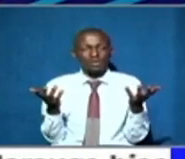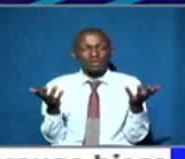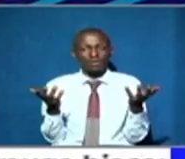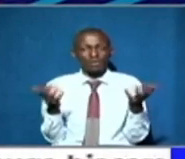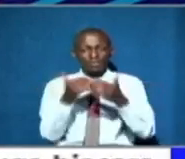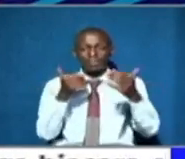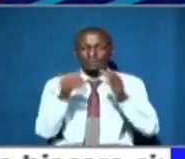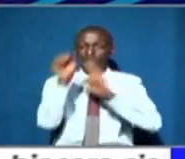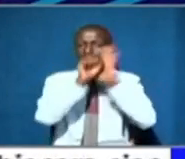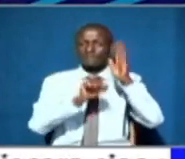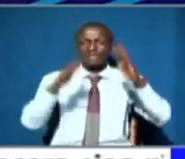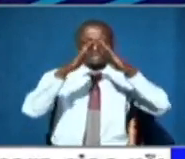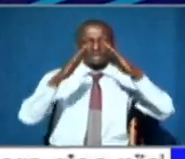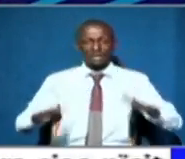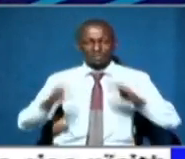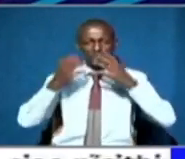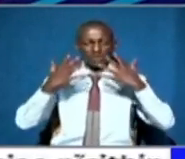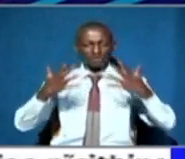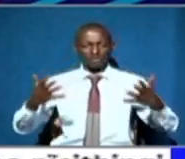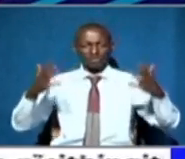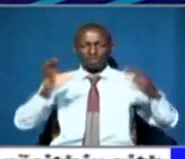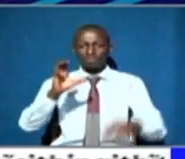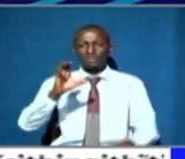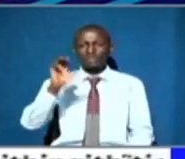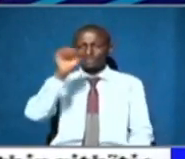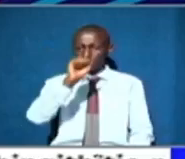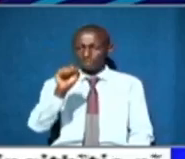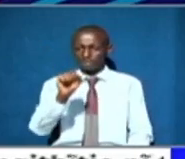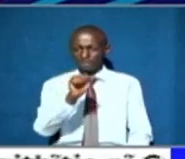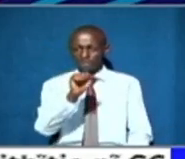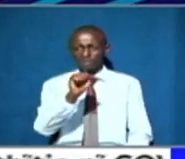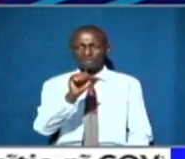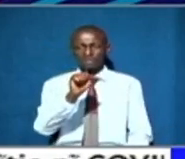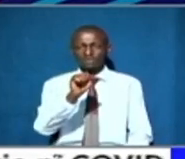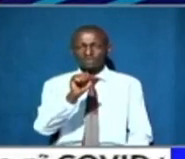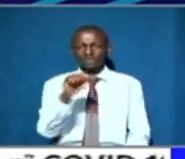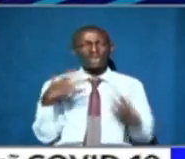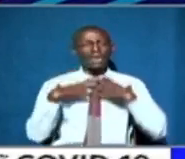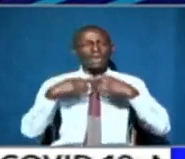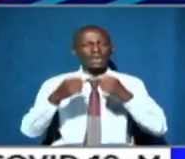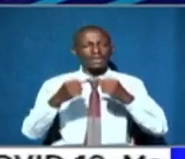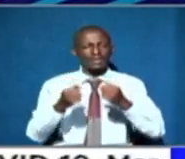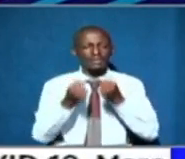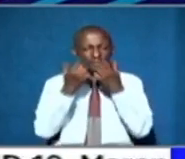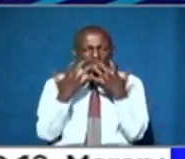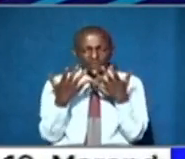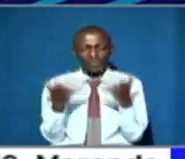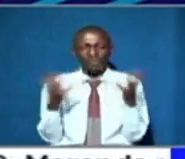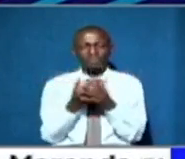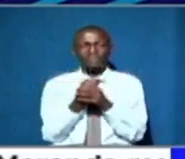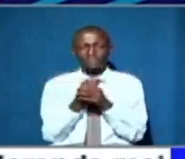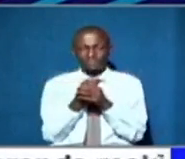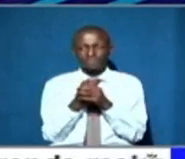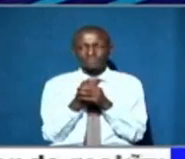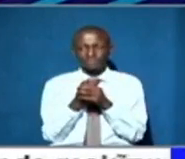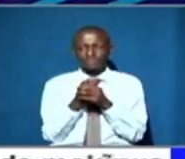hidio tuwa ni state health tuwa tere ne CS CS Mutai Kagwe atuli ya tere wala tuwa neke tabulo